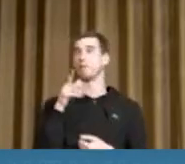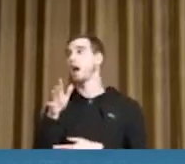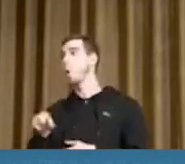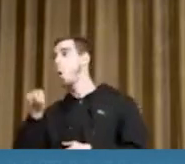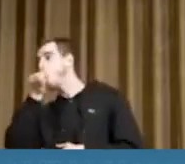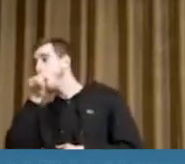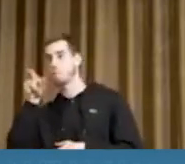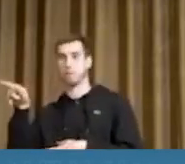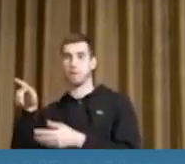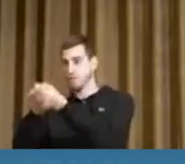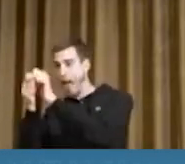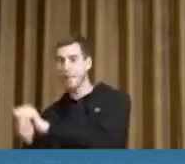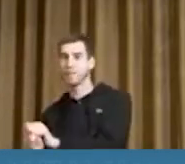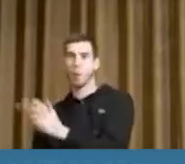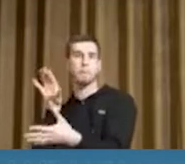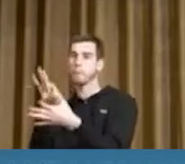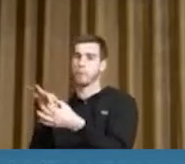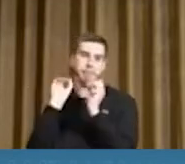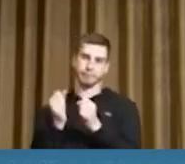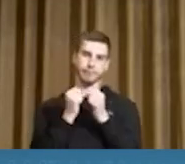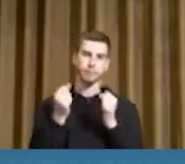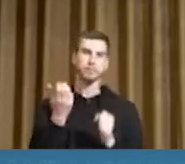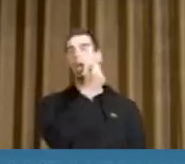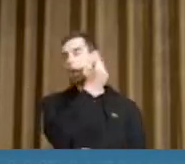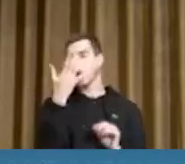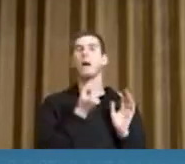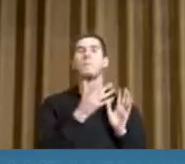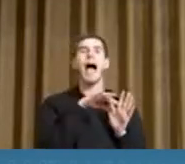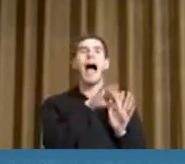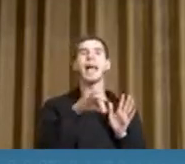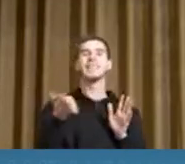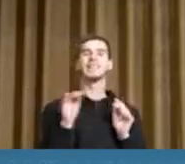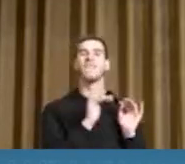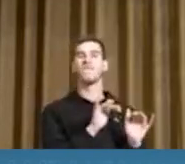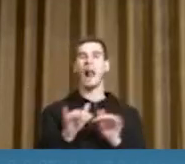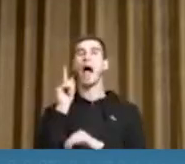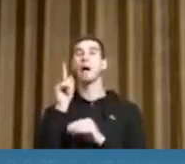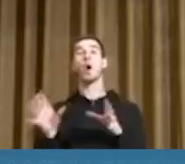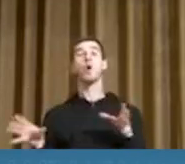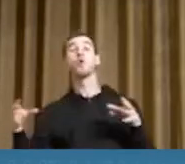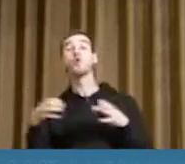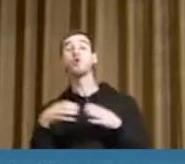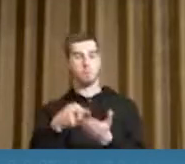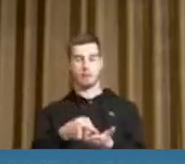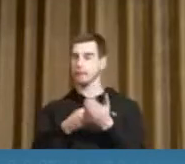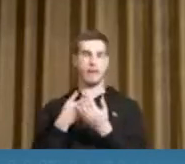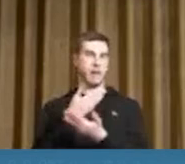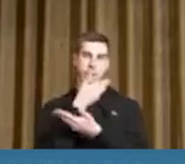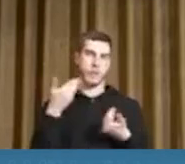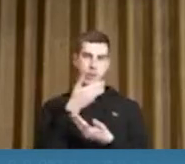Veränderungen schließen lassen. Wie gesagt, Einzelfälle hatten wir, aber im Gruppeneffekt war das nicht abbildbar. Also sowohl bei